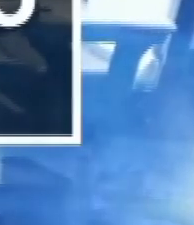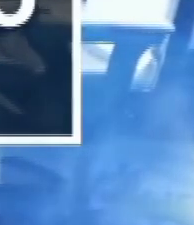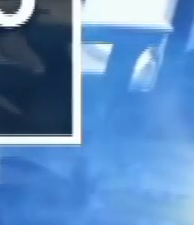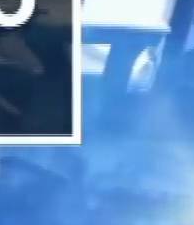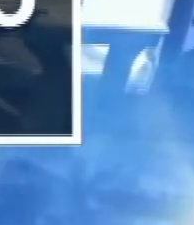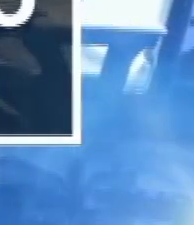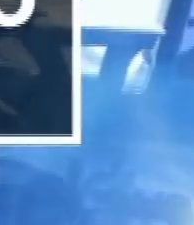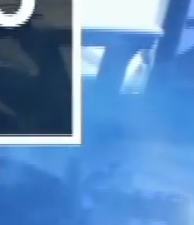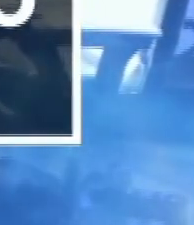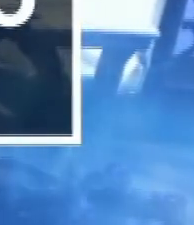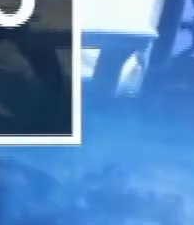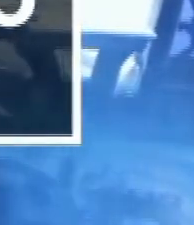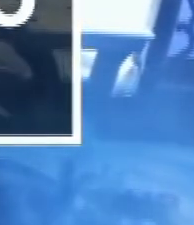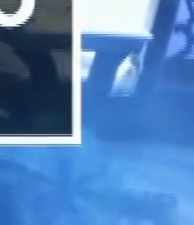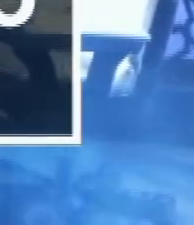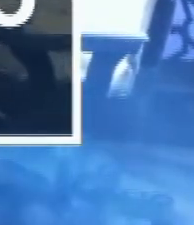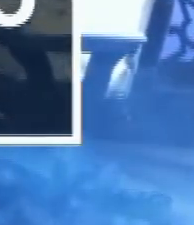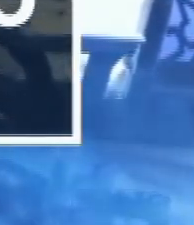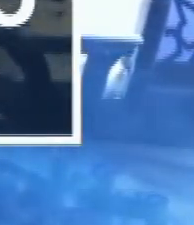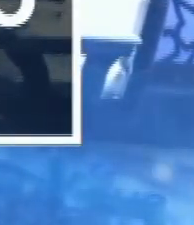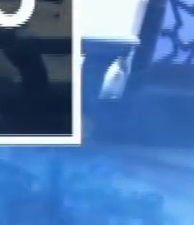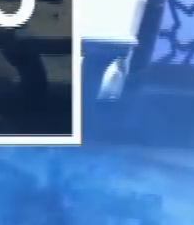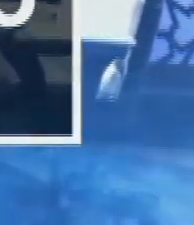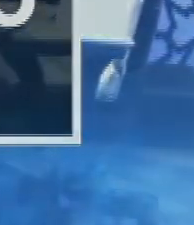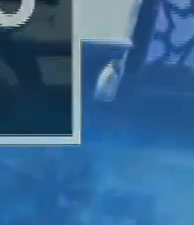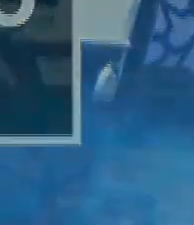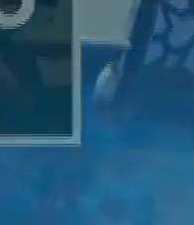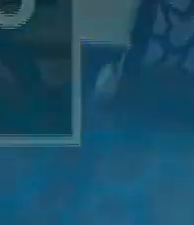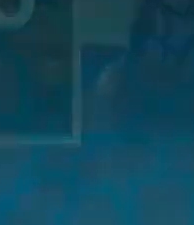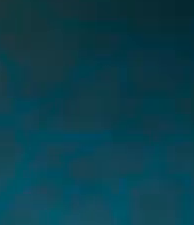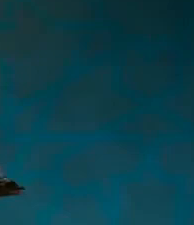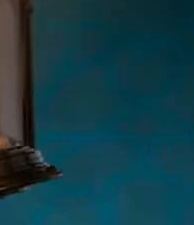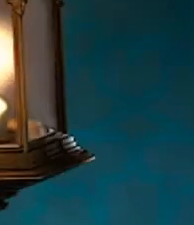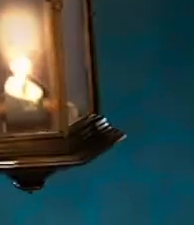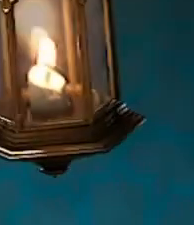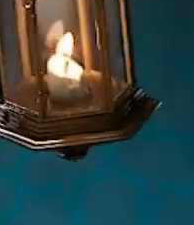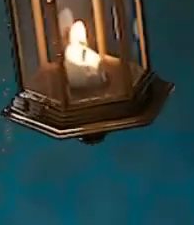وهبوا قصورا.